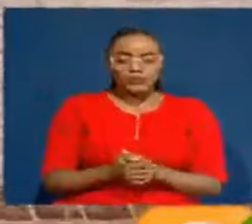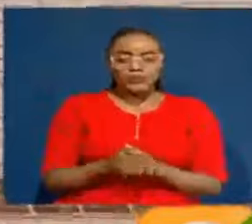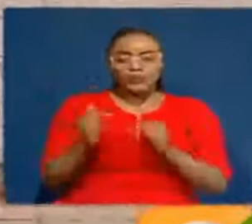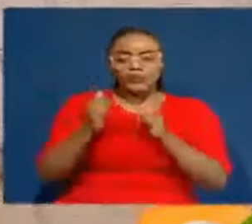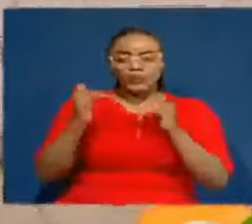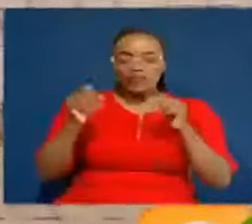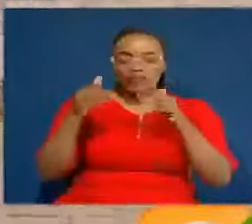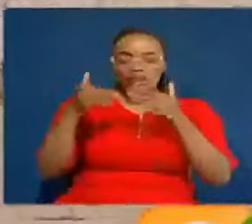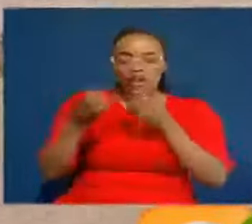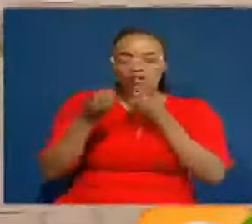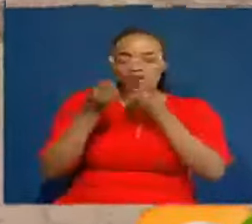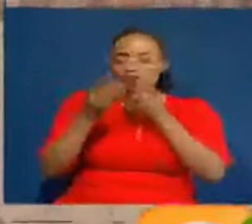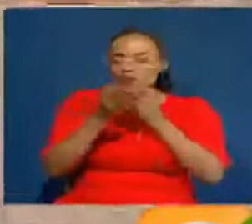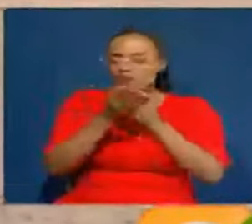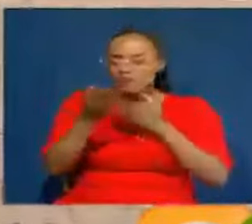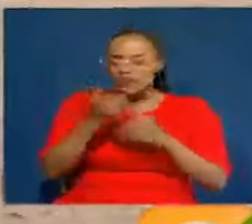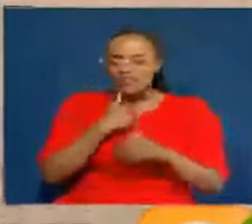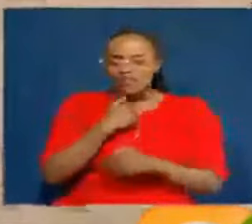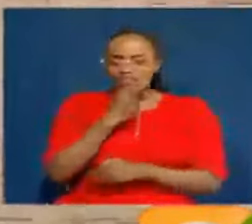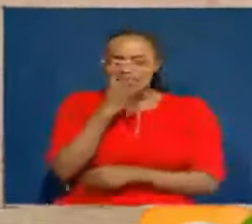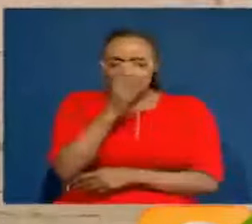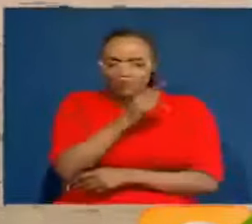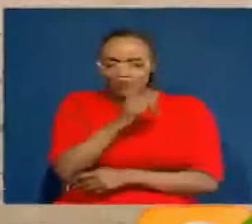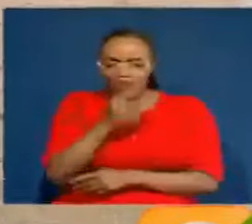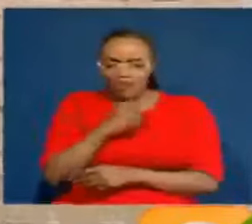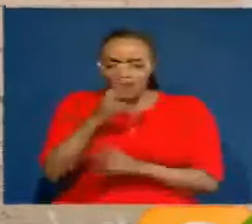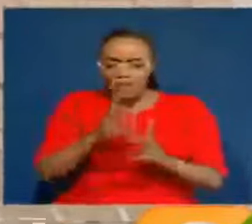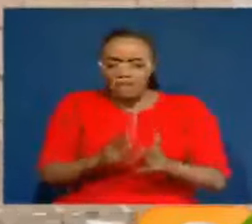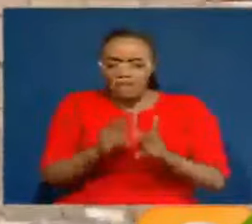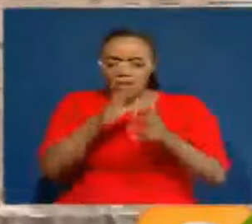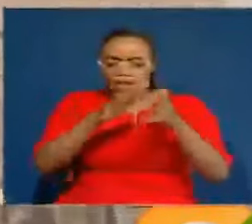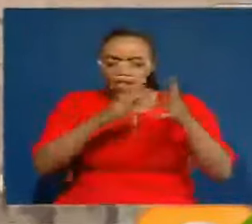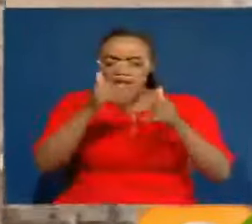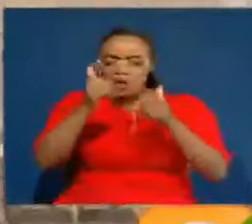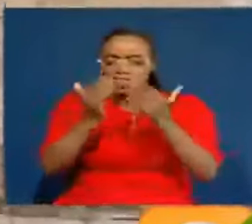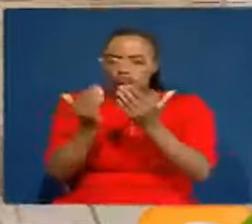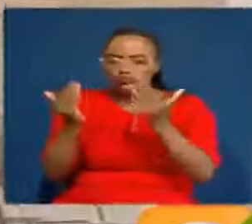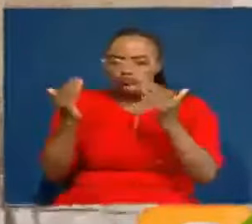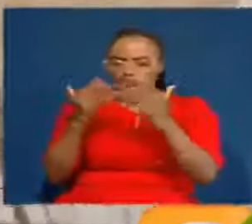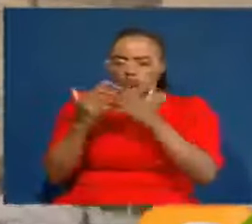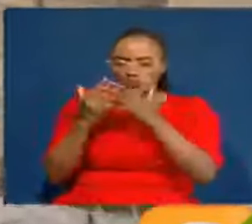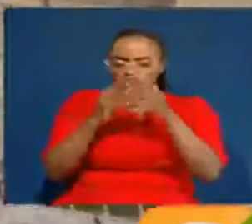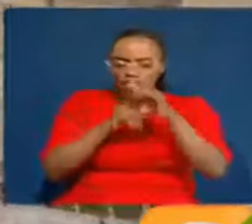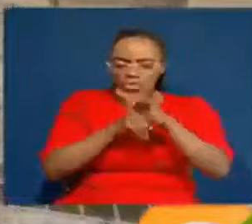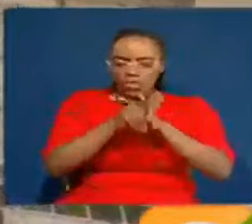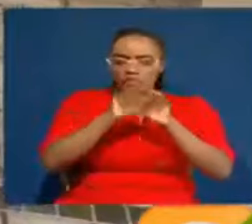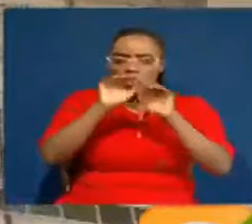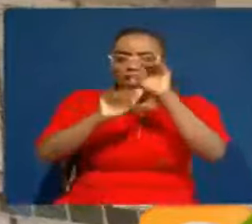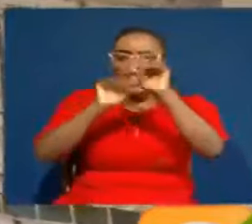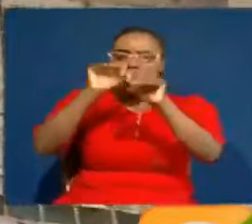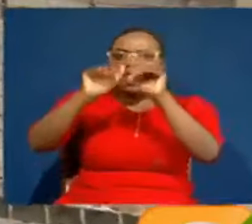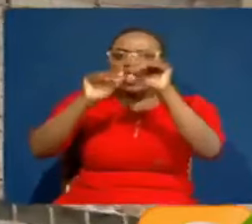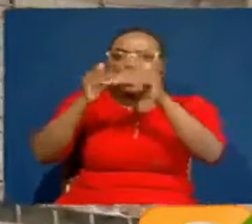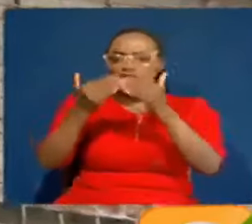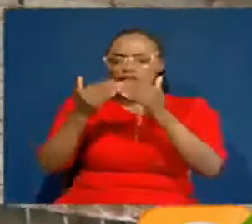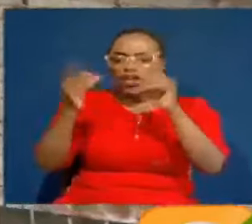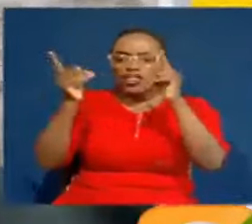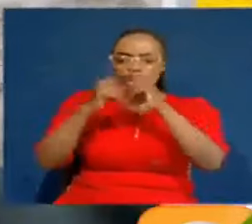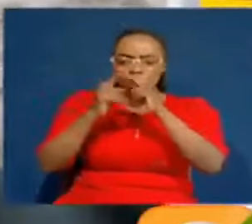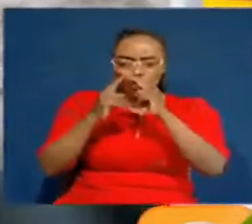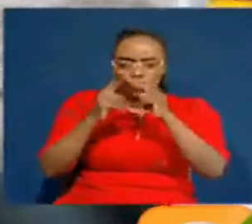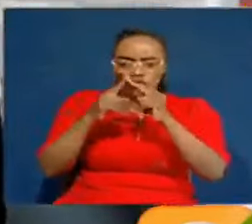Kinyume na ilivyodhaniwa kwamba washukiwa hao walikata waya unaozingira seli na kujipenyeza kupanda juu ya paa ya